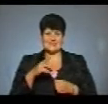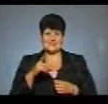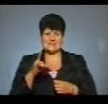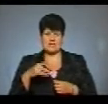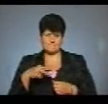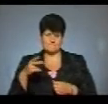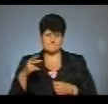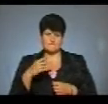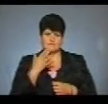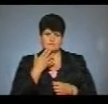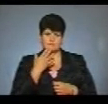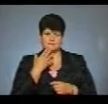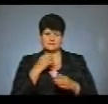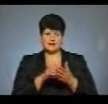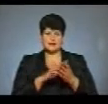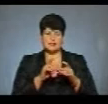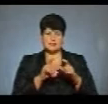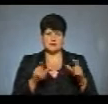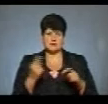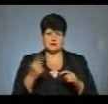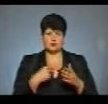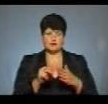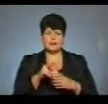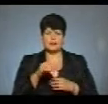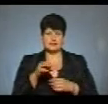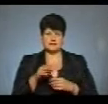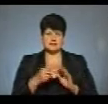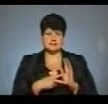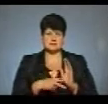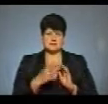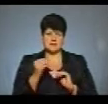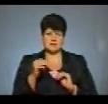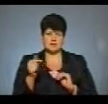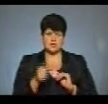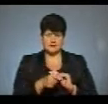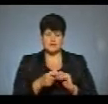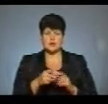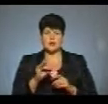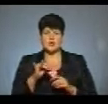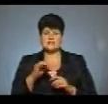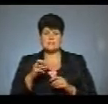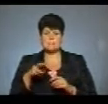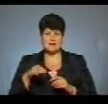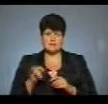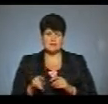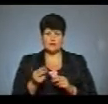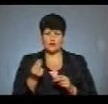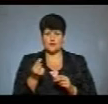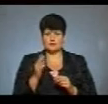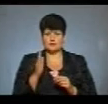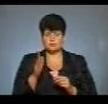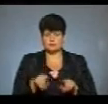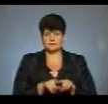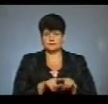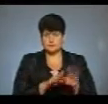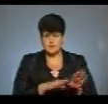«Мерседес Віто» та «Форд Мондео». Першу машину купив у Литві майже за 75 тисяч гривень. Її розмитнення, за словами чоловіка, коштуватиме стільки